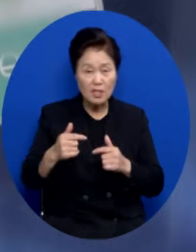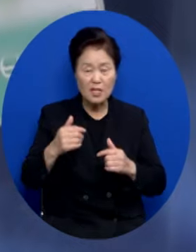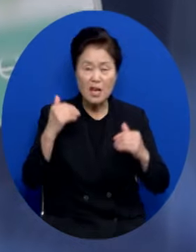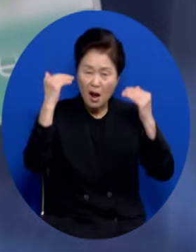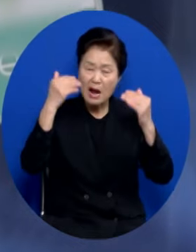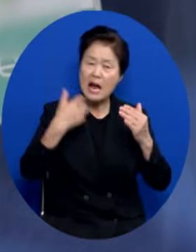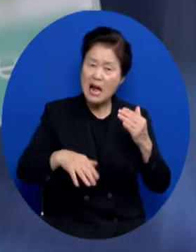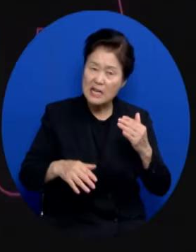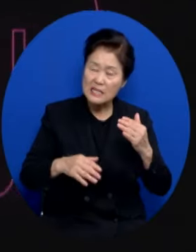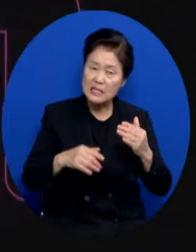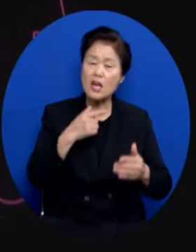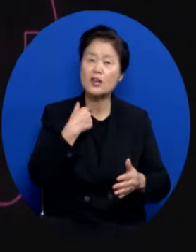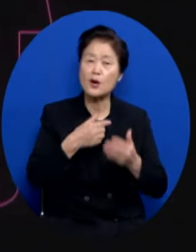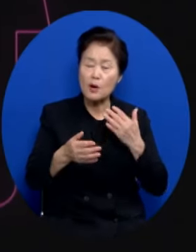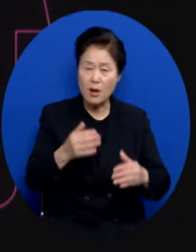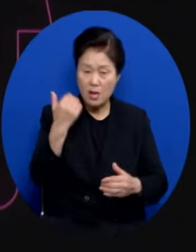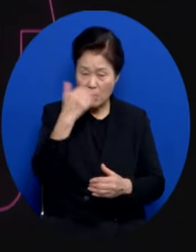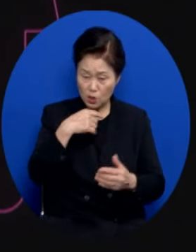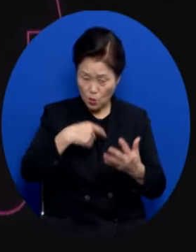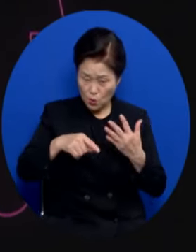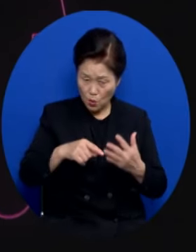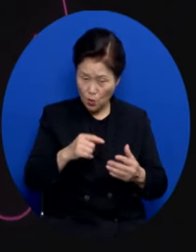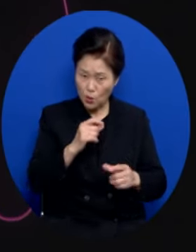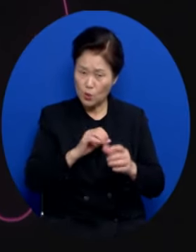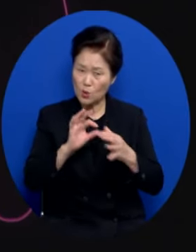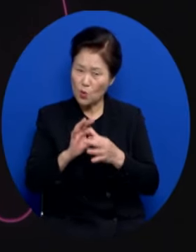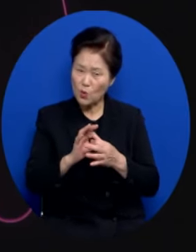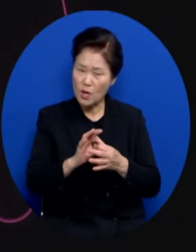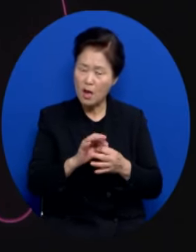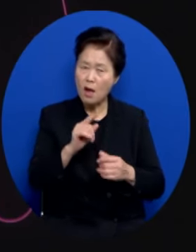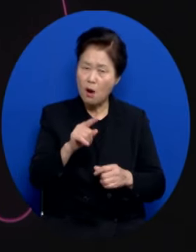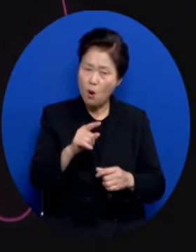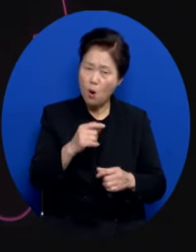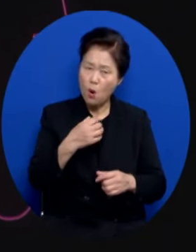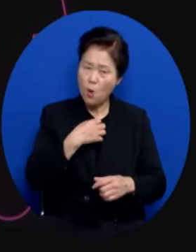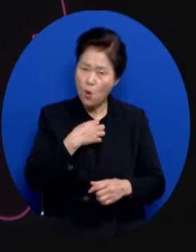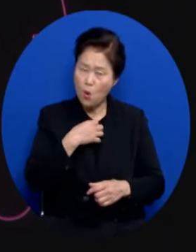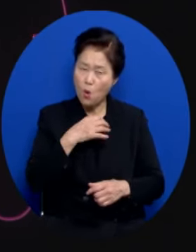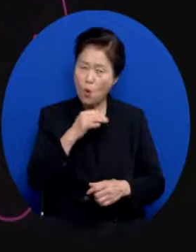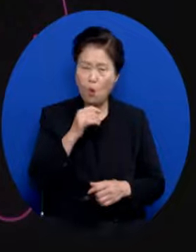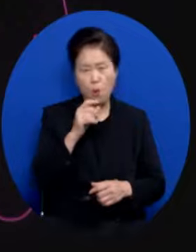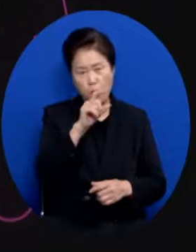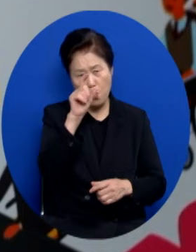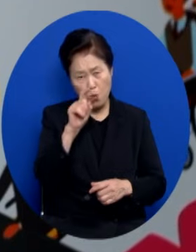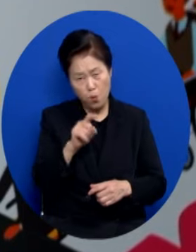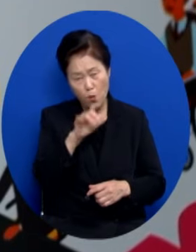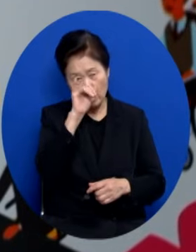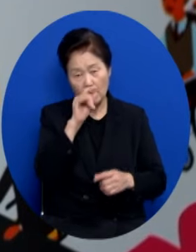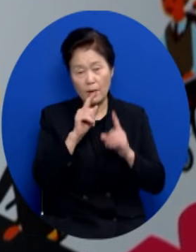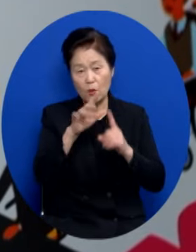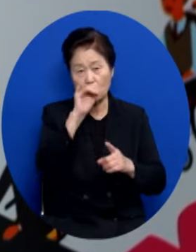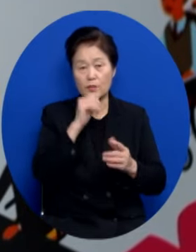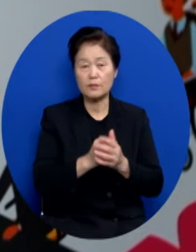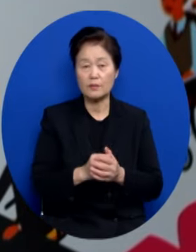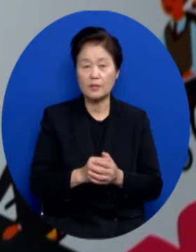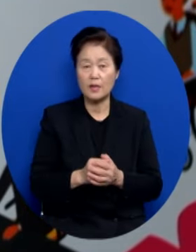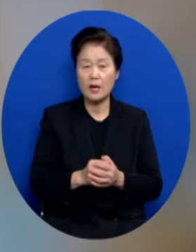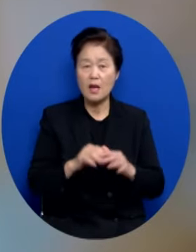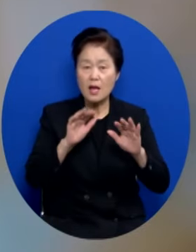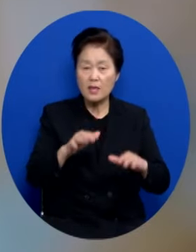혼란이 성교육으로 인해 더해지는 것이 아닌가 하는 의문을 제기하고 있습니다. 저희